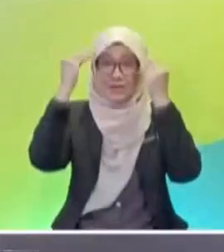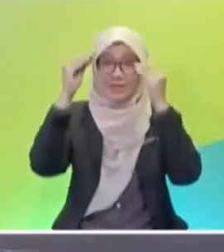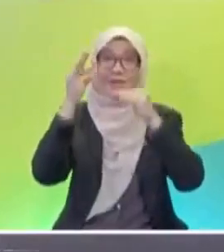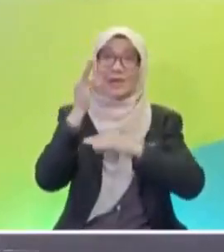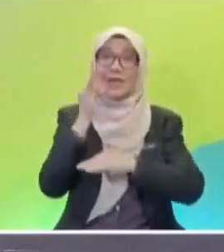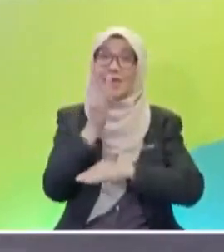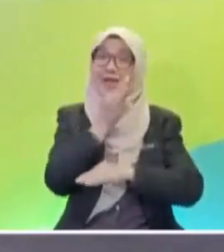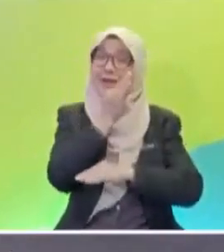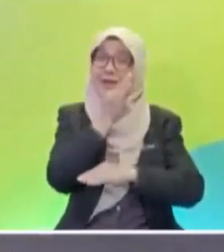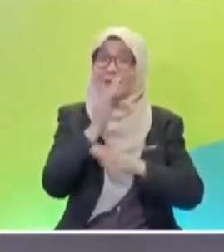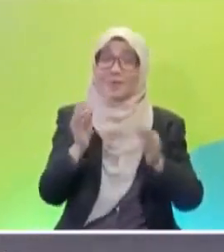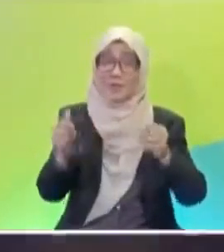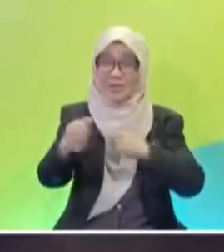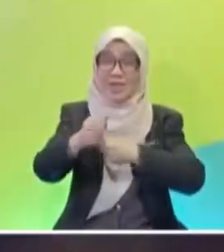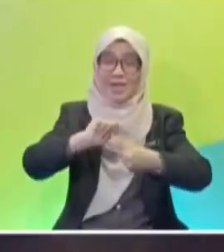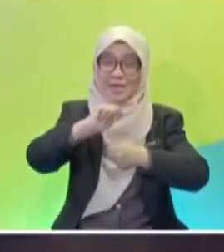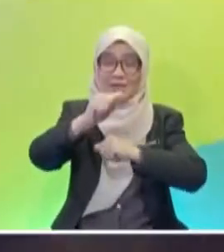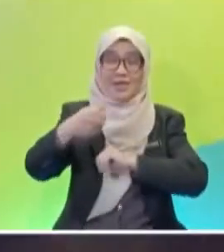aquarium ikan